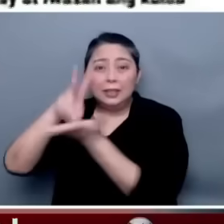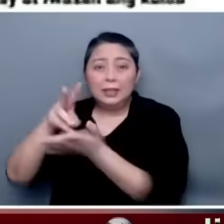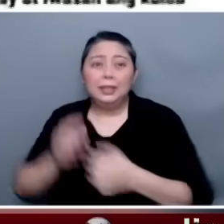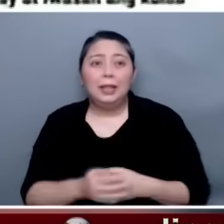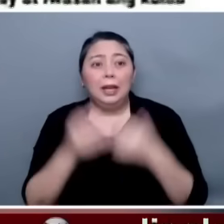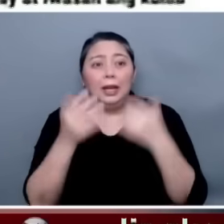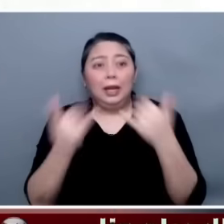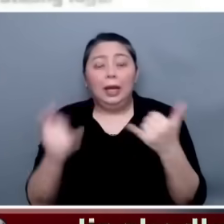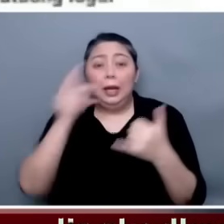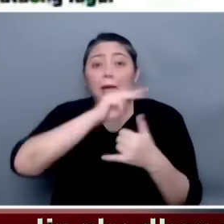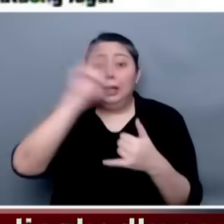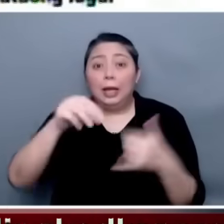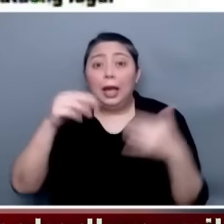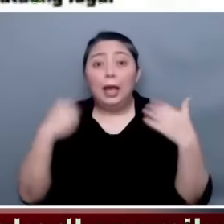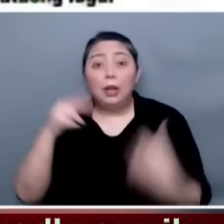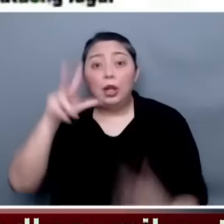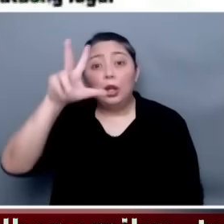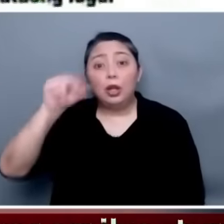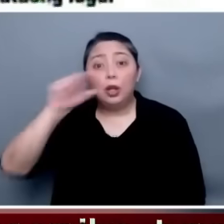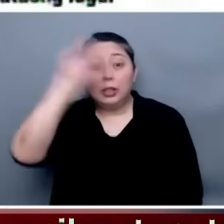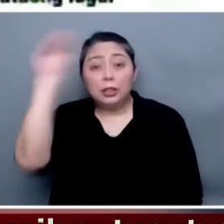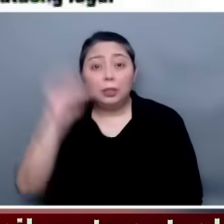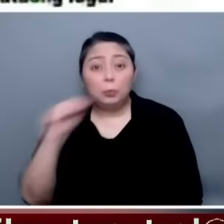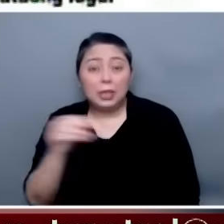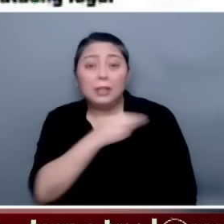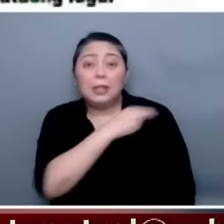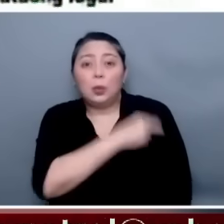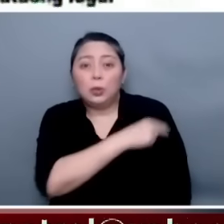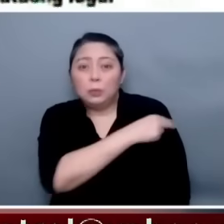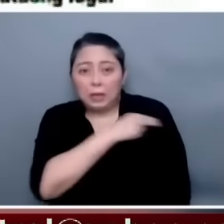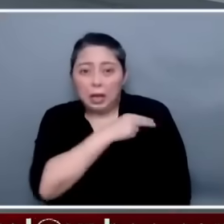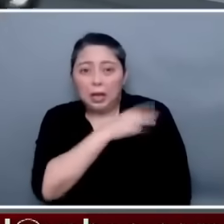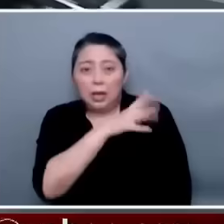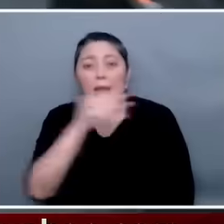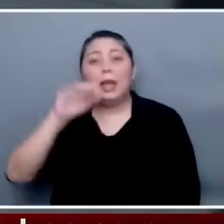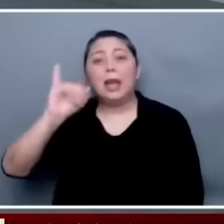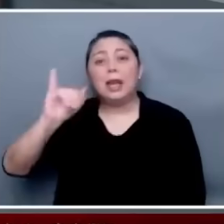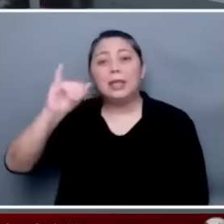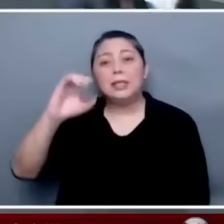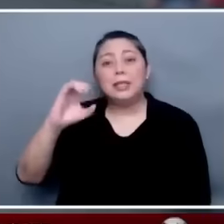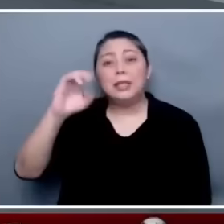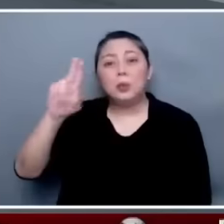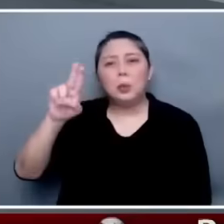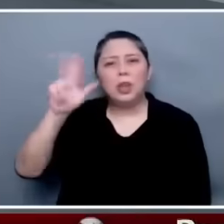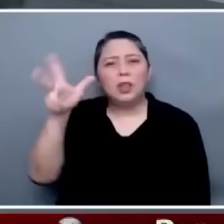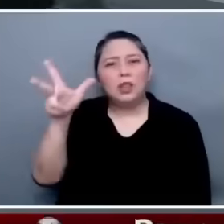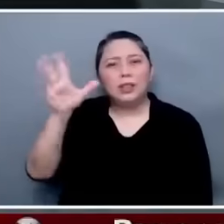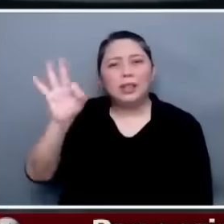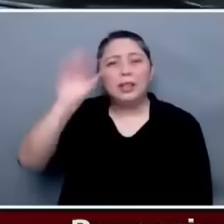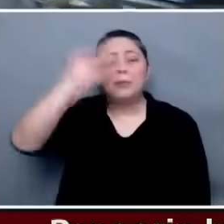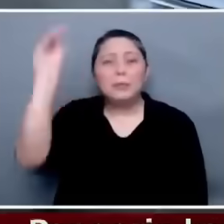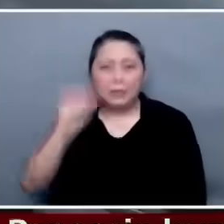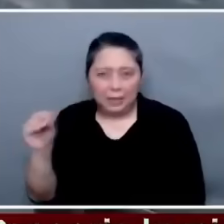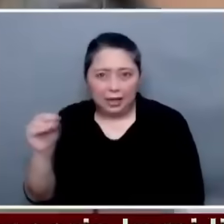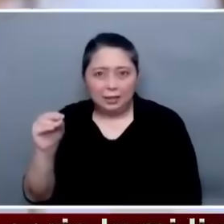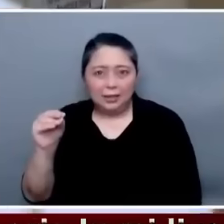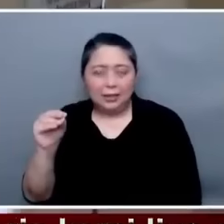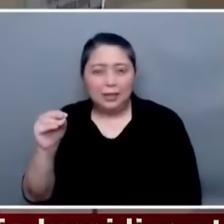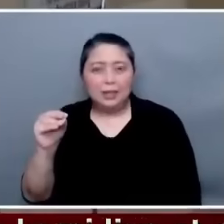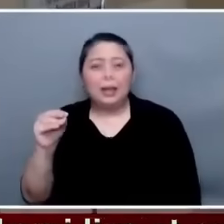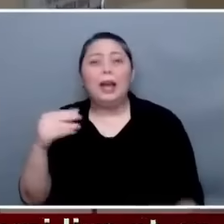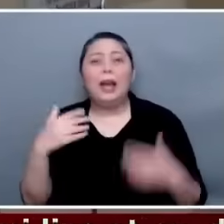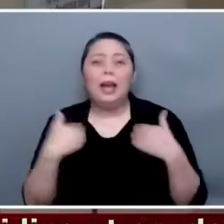utilization natin sa Metro Manila ay 39%. These are very low numbers. Dahil gumaganda ang sitwasyon sa